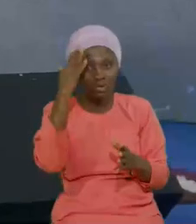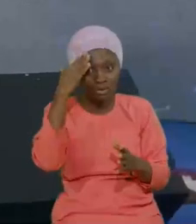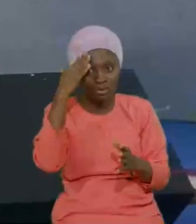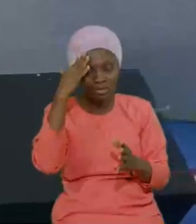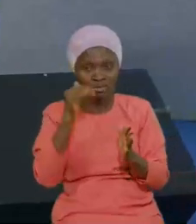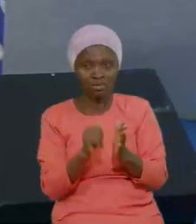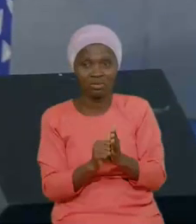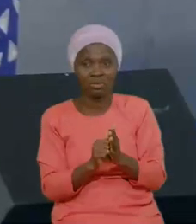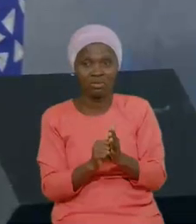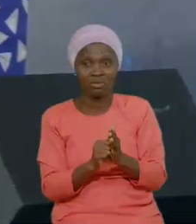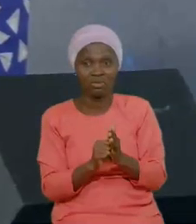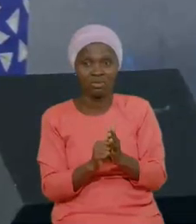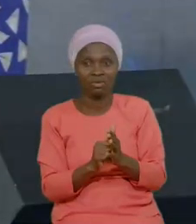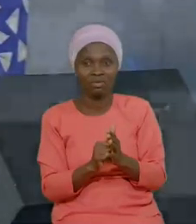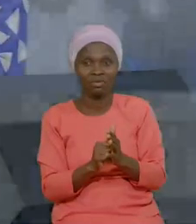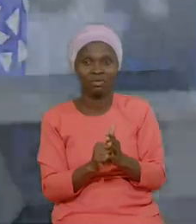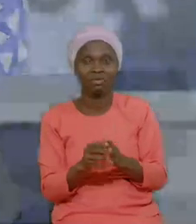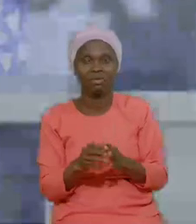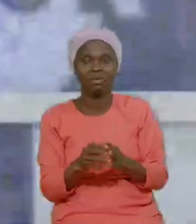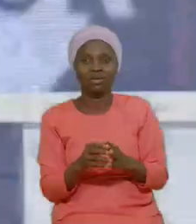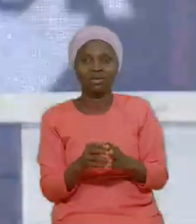Deuxièmement, c'est le but.